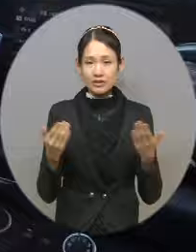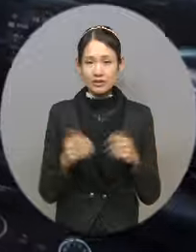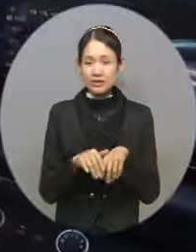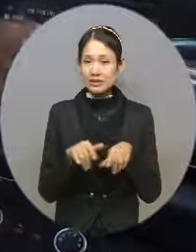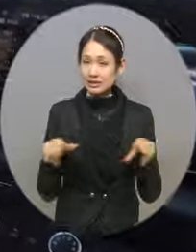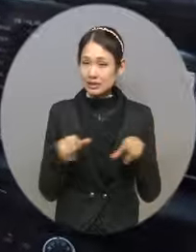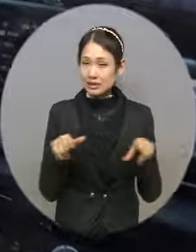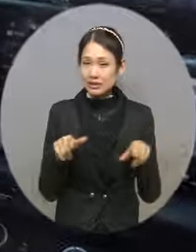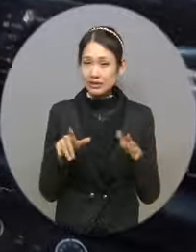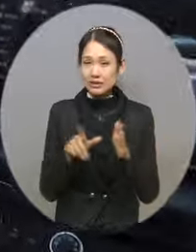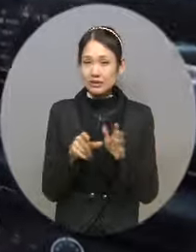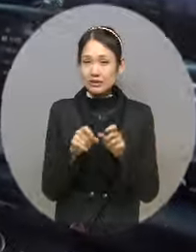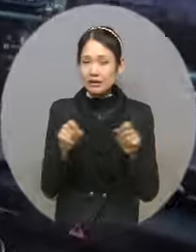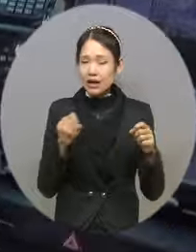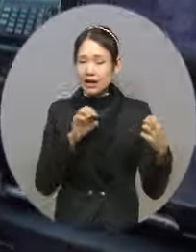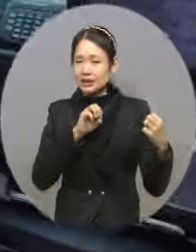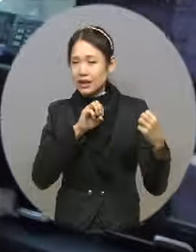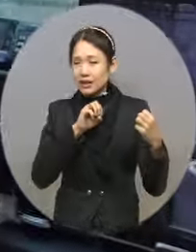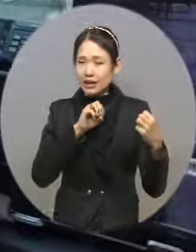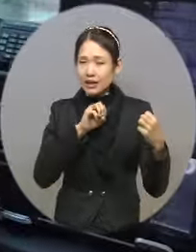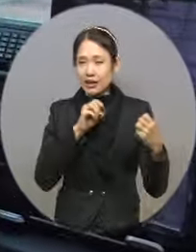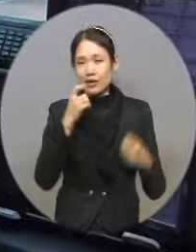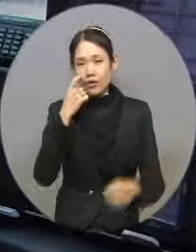이렇게 장거리 가면 대화를 많이 하잖아요. 네.